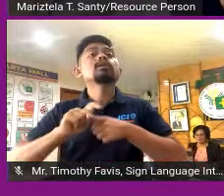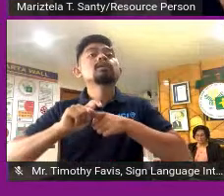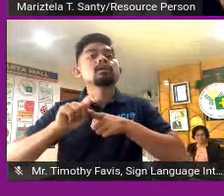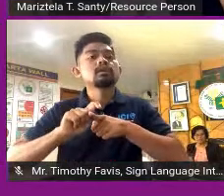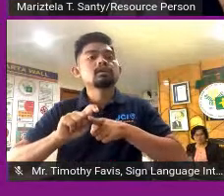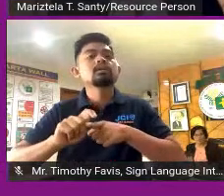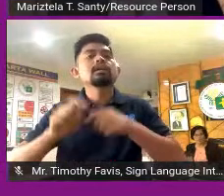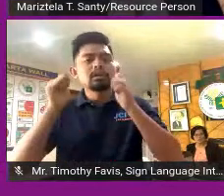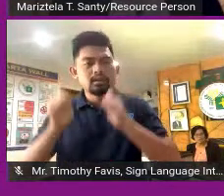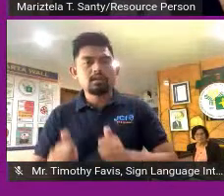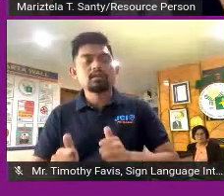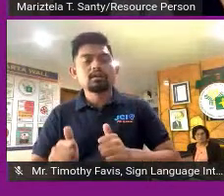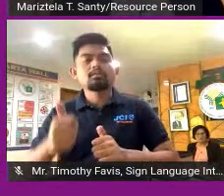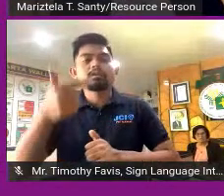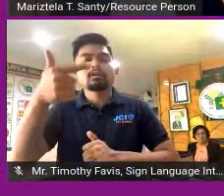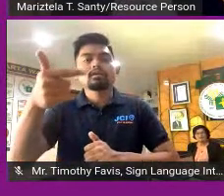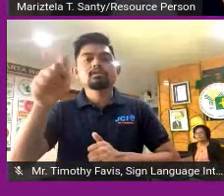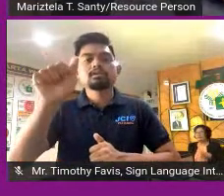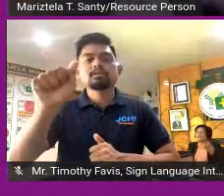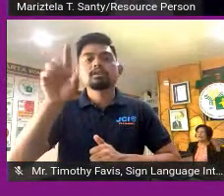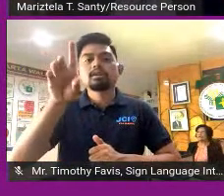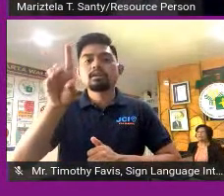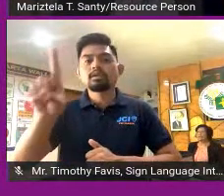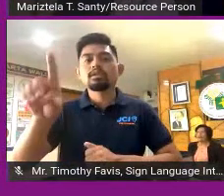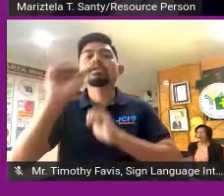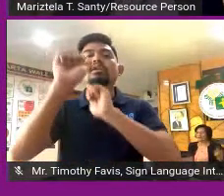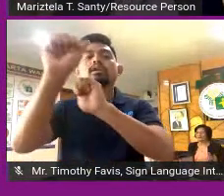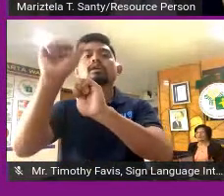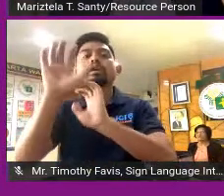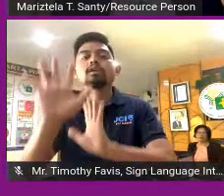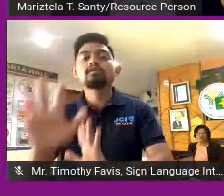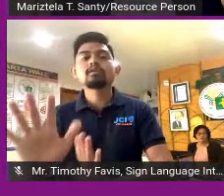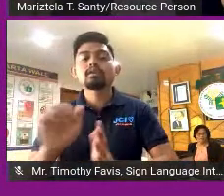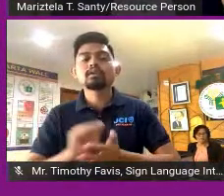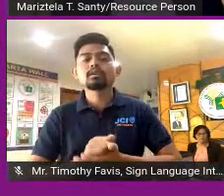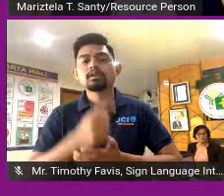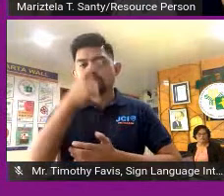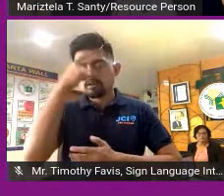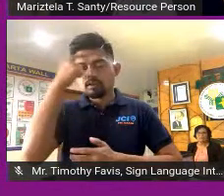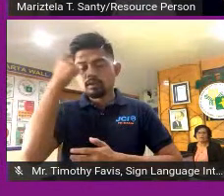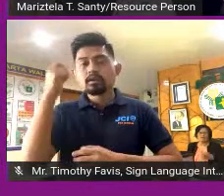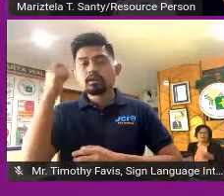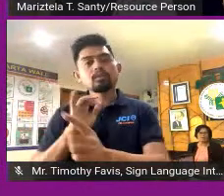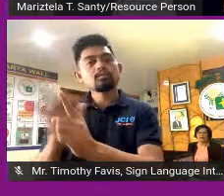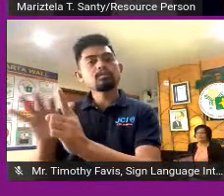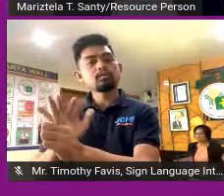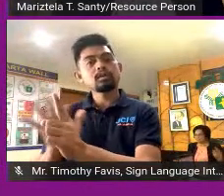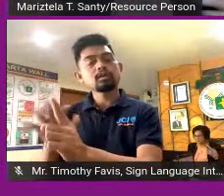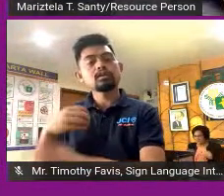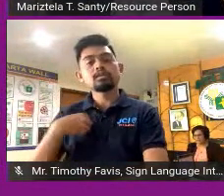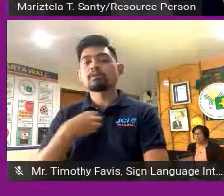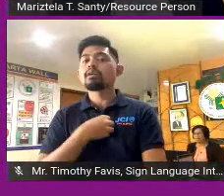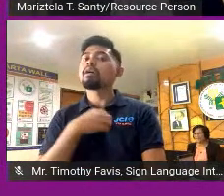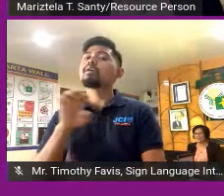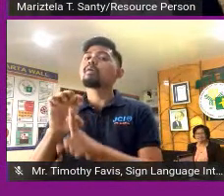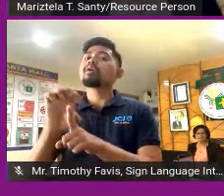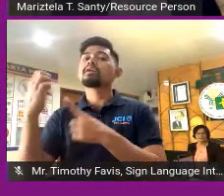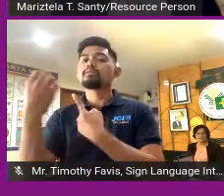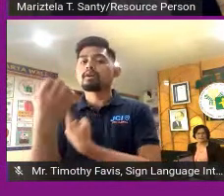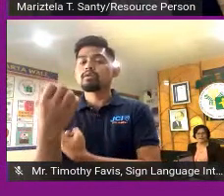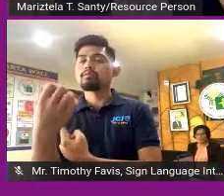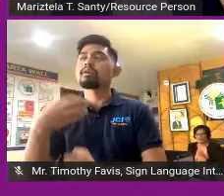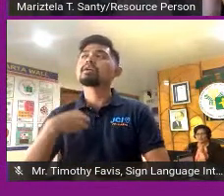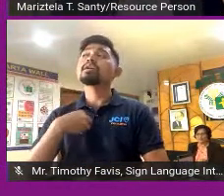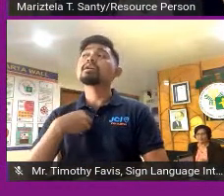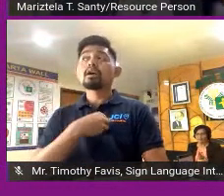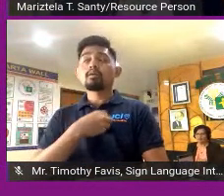a God advocate. Kasi tingnan natin ang ating environment. Tingnan natin ang sariling pamilya